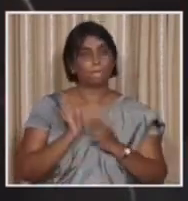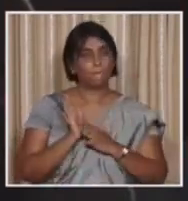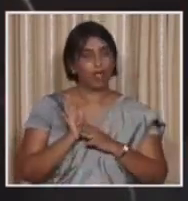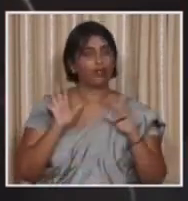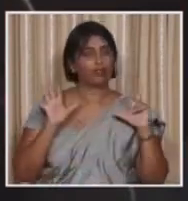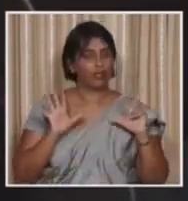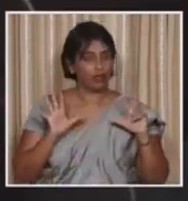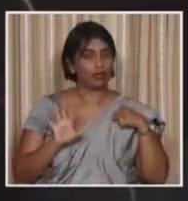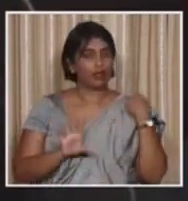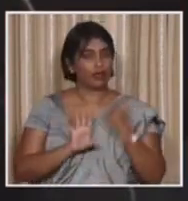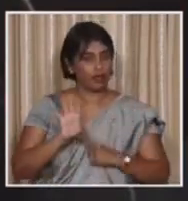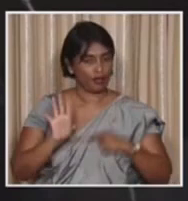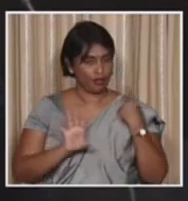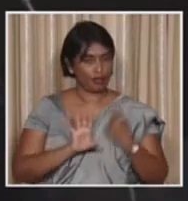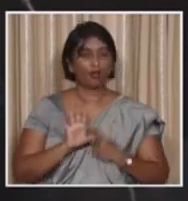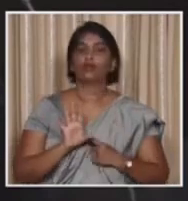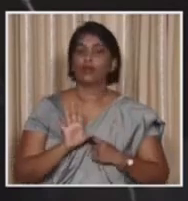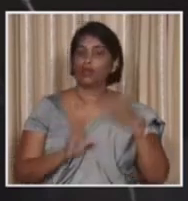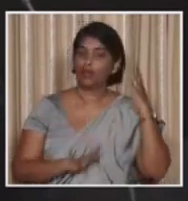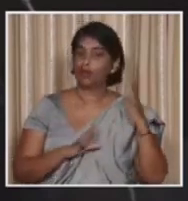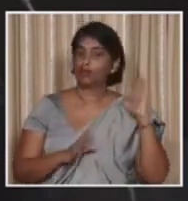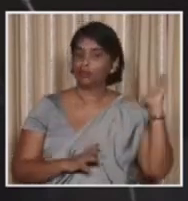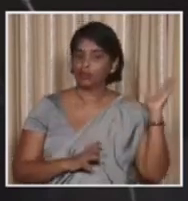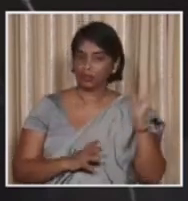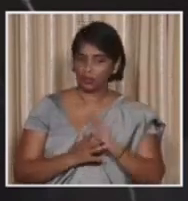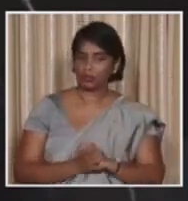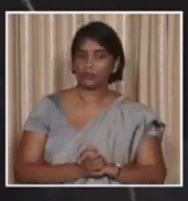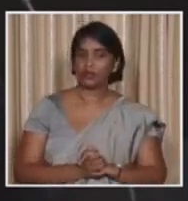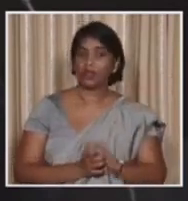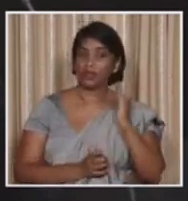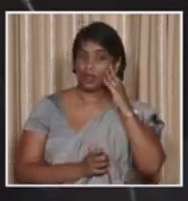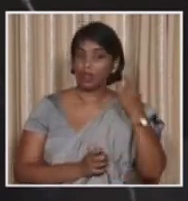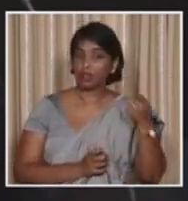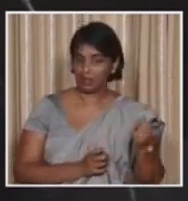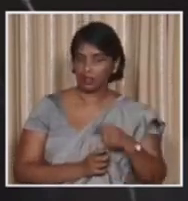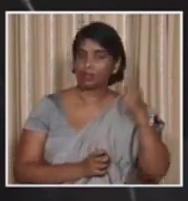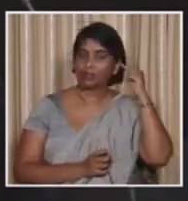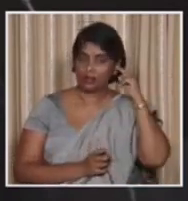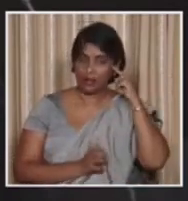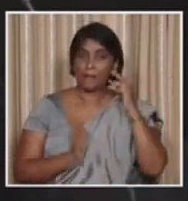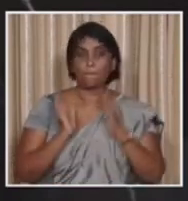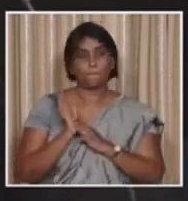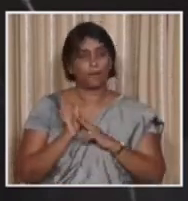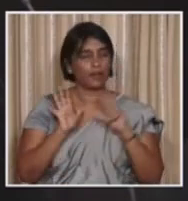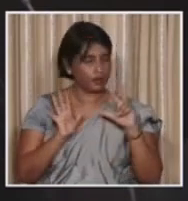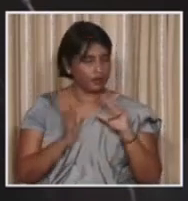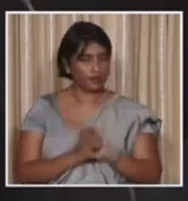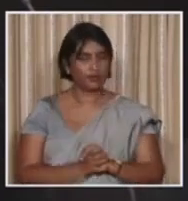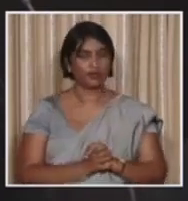8 සෑම වසරක් තුලම ලෝකයේ පුරා කාන්තා දිනය සමරන්නේ මාර්තු 8